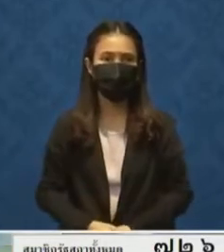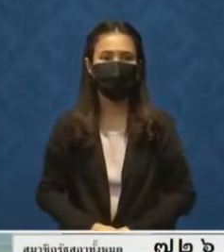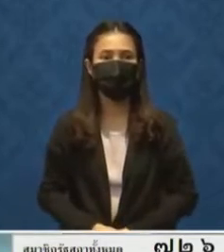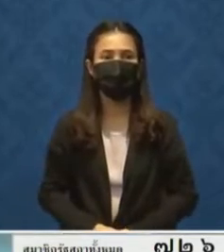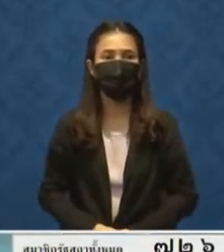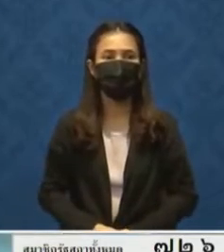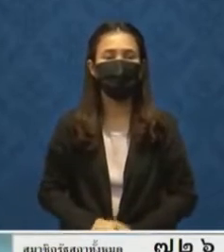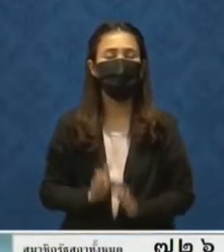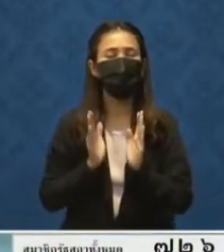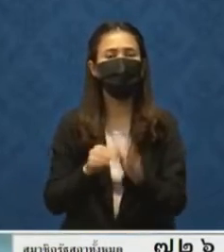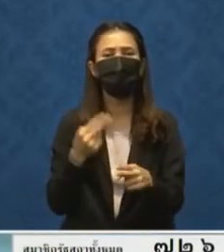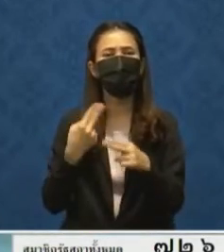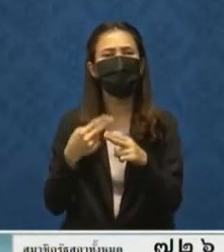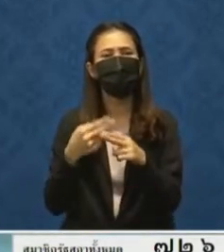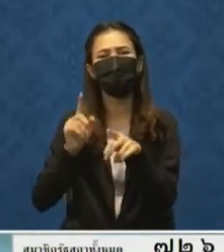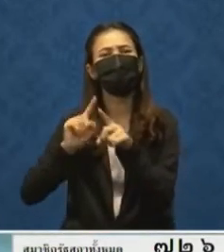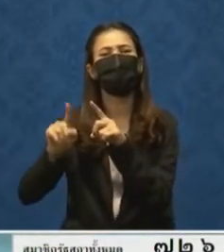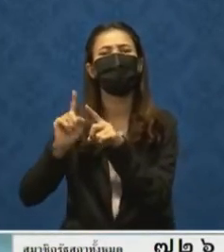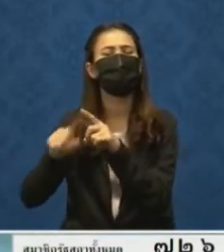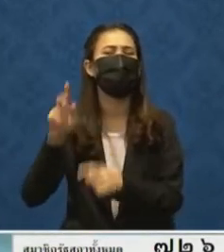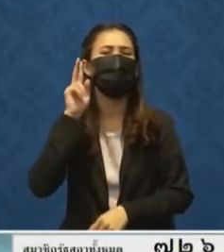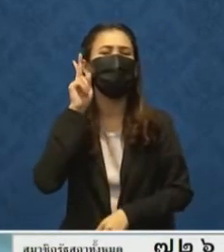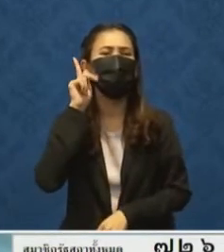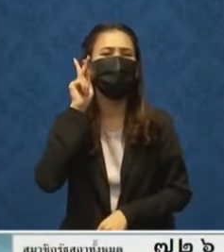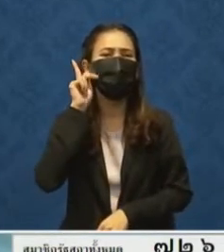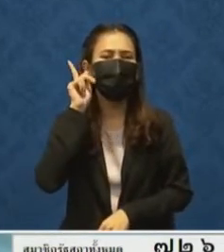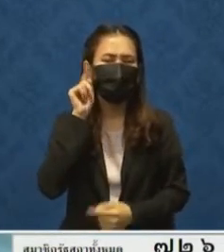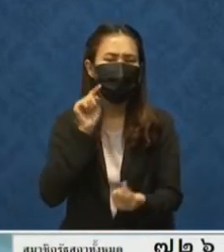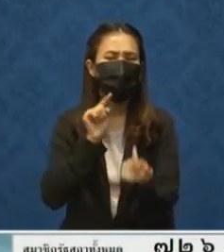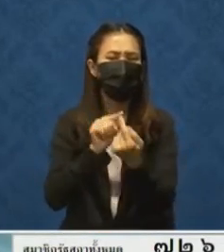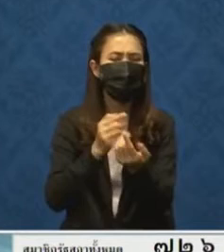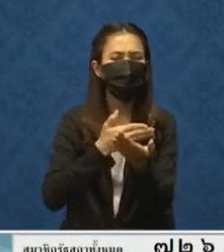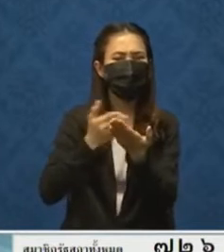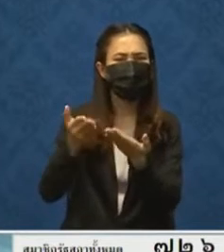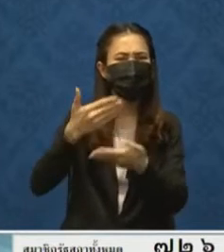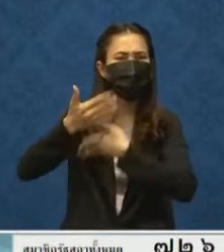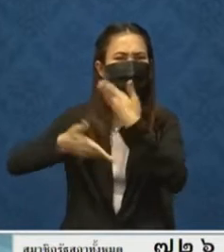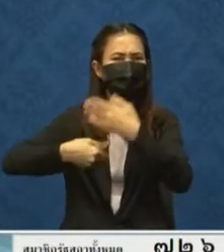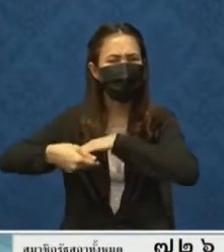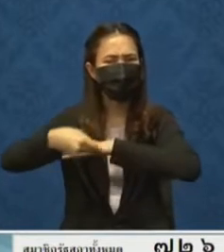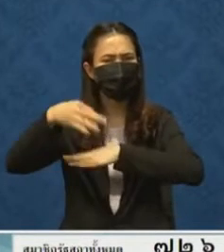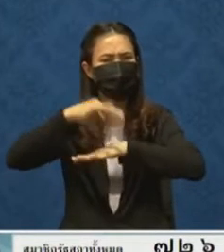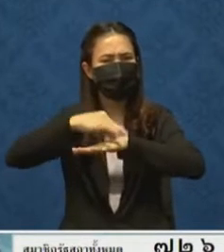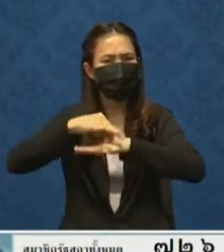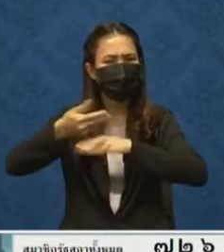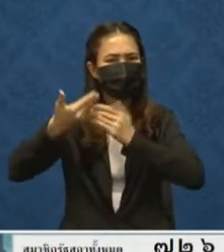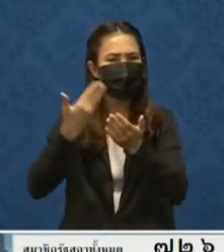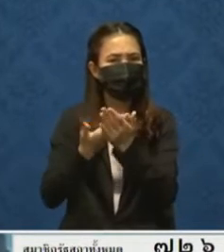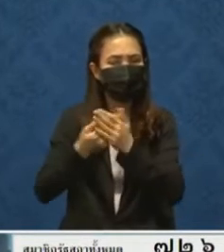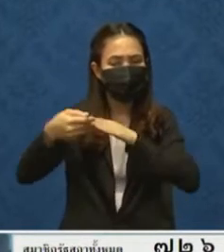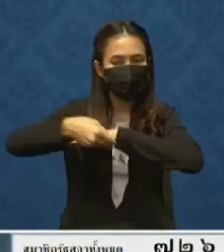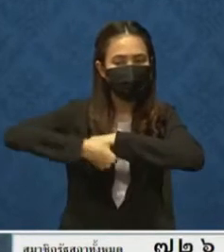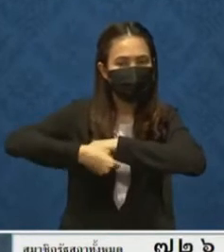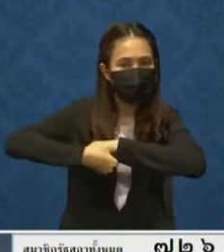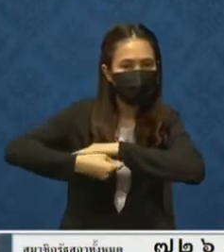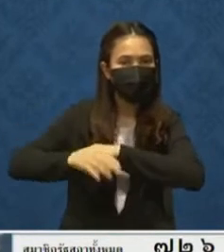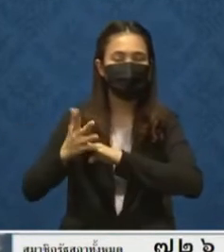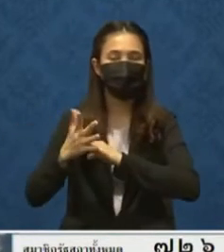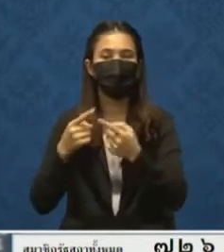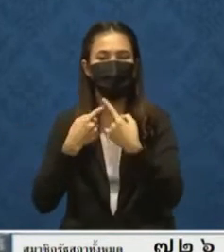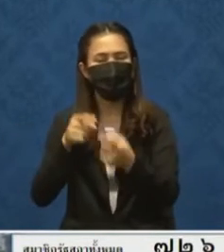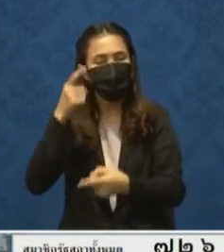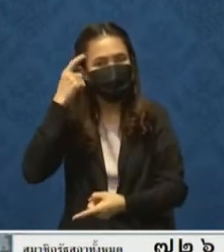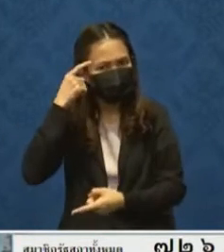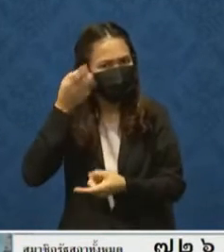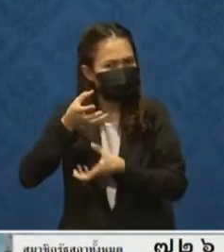นων ท่านเซรีพิสุดไม่มีข่าวเรื่องการซอขายตำแหนงเลยปึ้งมีในระยะหลัก ทะนั้นต้องไปทบถวนในเรื่อง